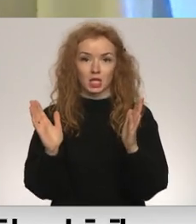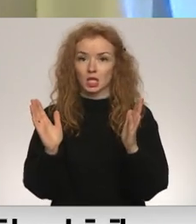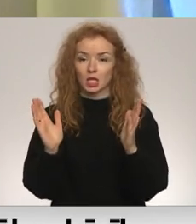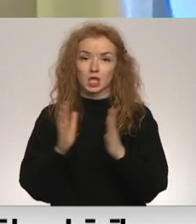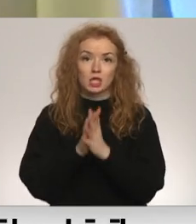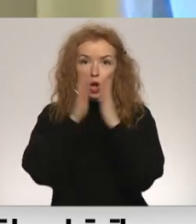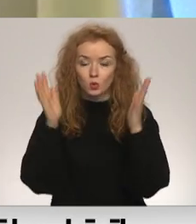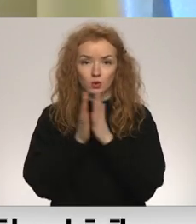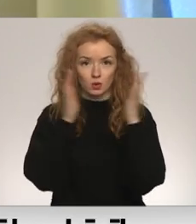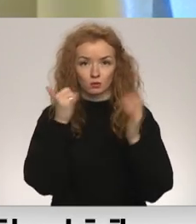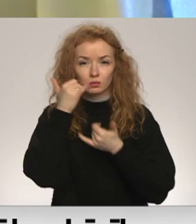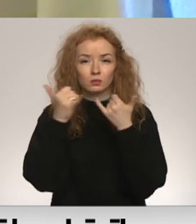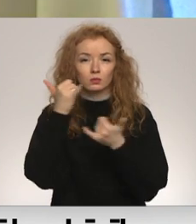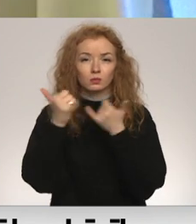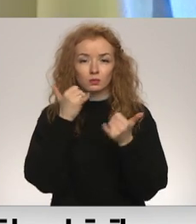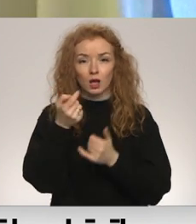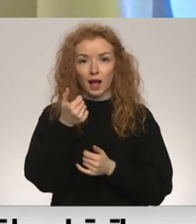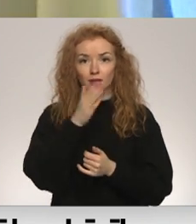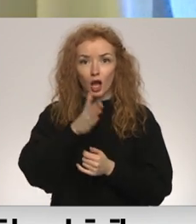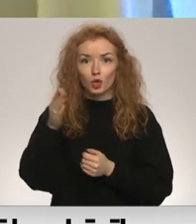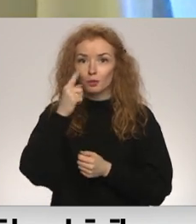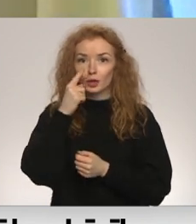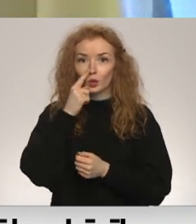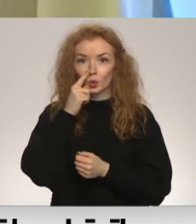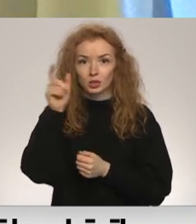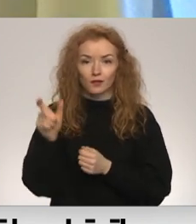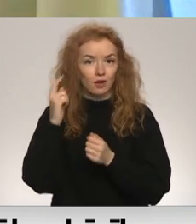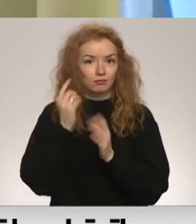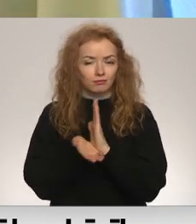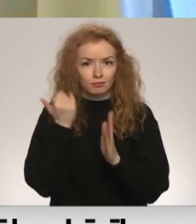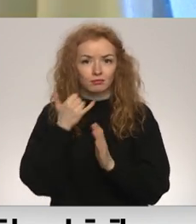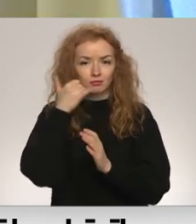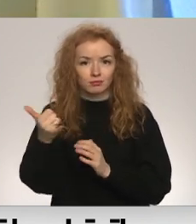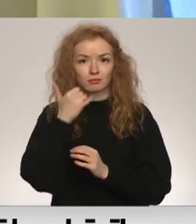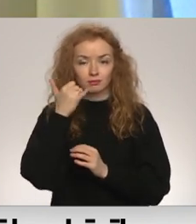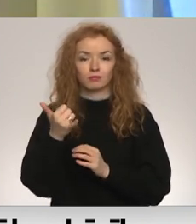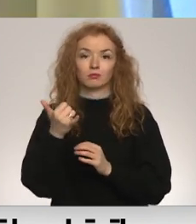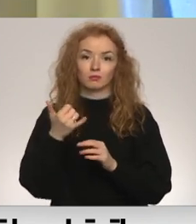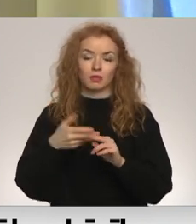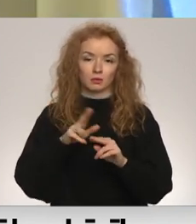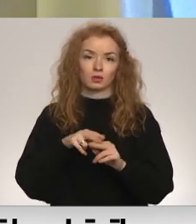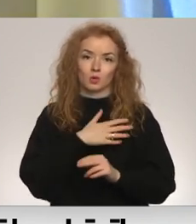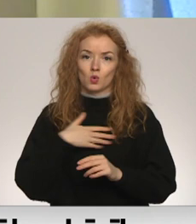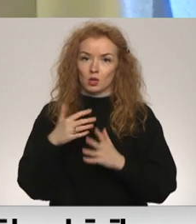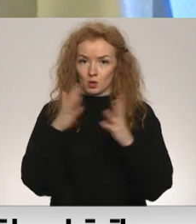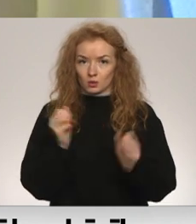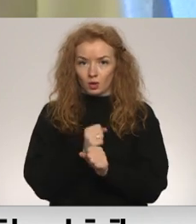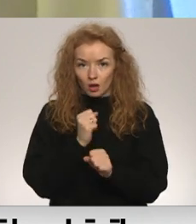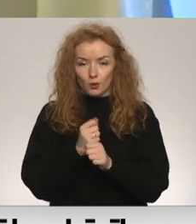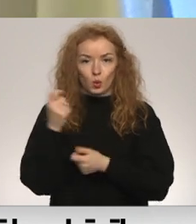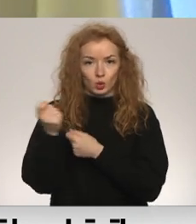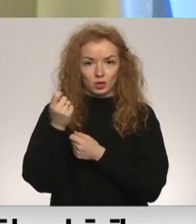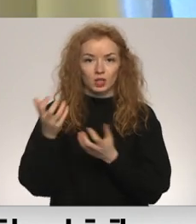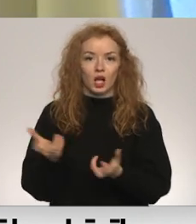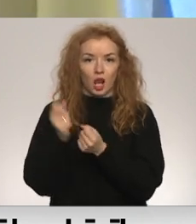intensīvi ienāca izsaukumi, gan drīz vai katru minūti kāds izsaukums vai pat vairāki. Tā kā diezgan, un arī ugunsdzēsēji